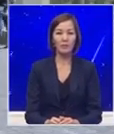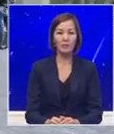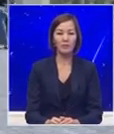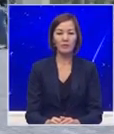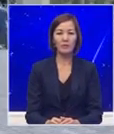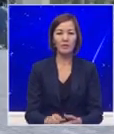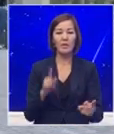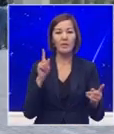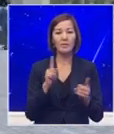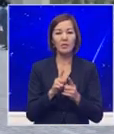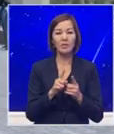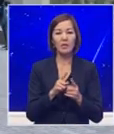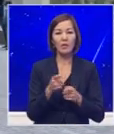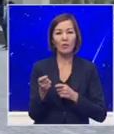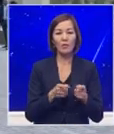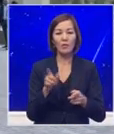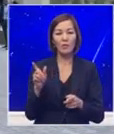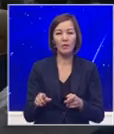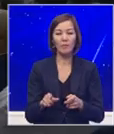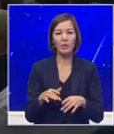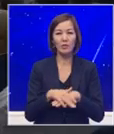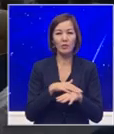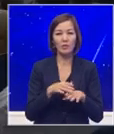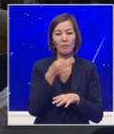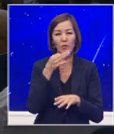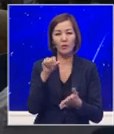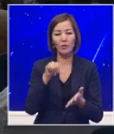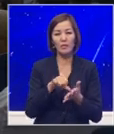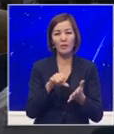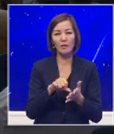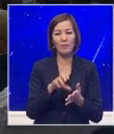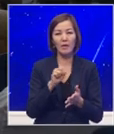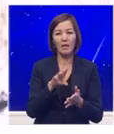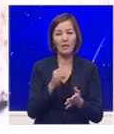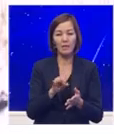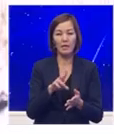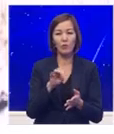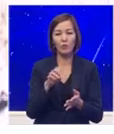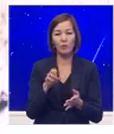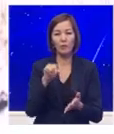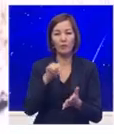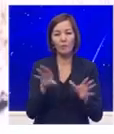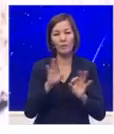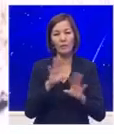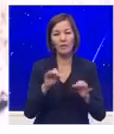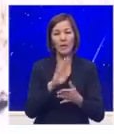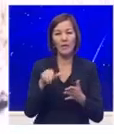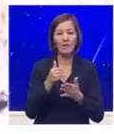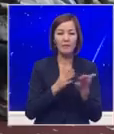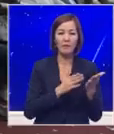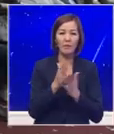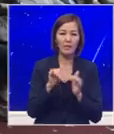встреча Марата султангазиева с жителями началась с отчета Акима района Алтая досанбаева согласно которому основные показатели